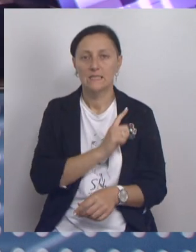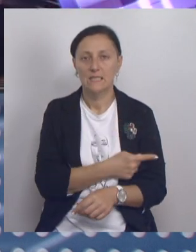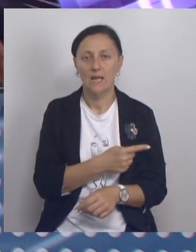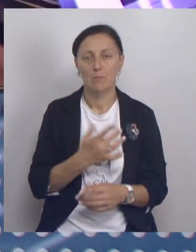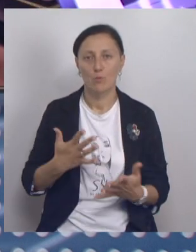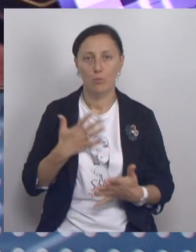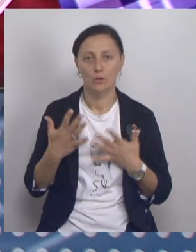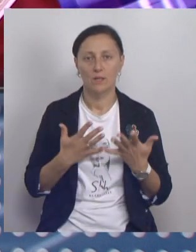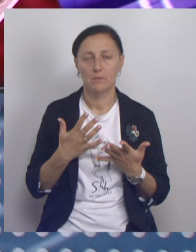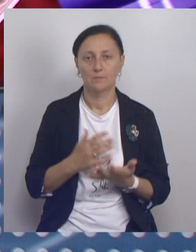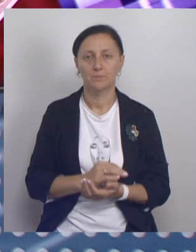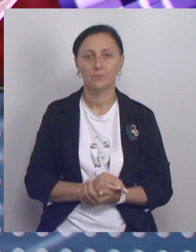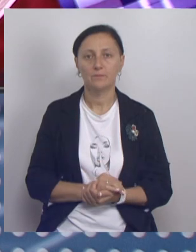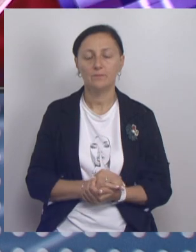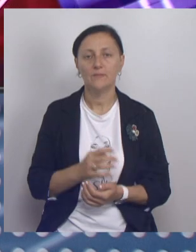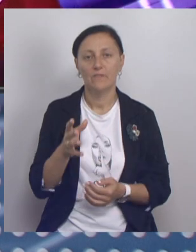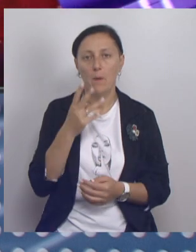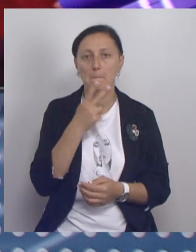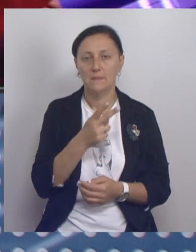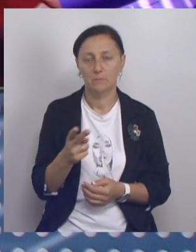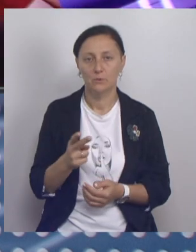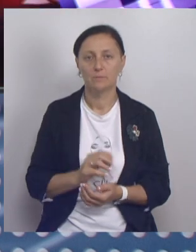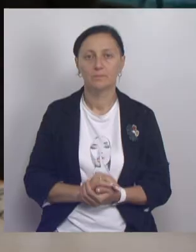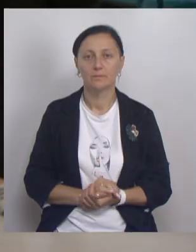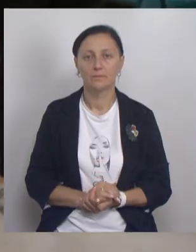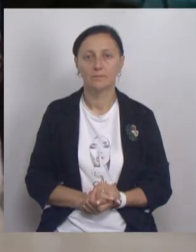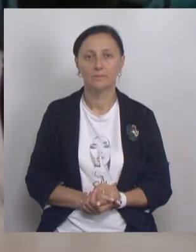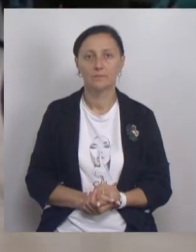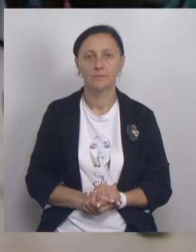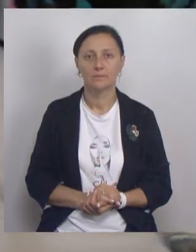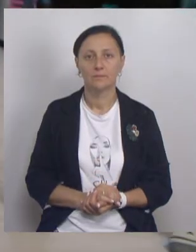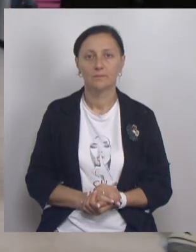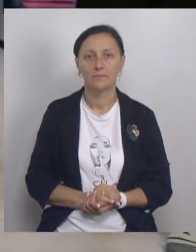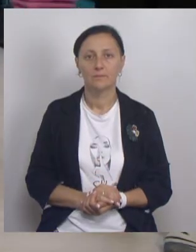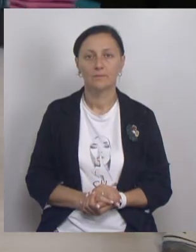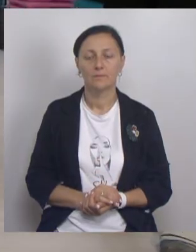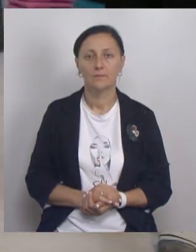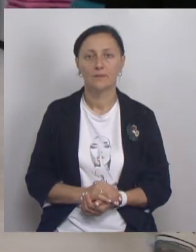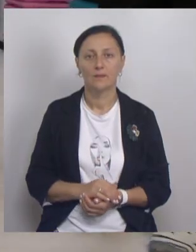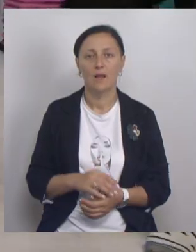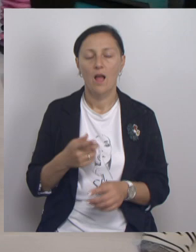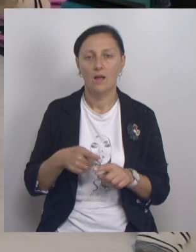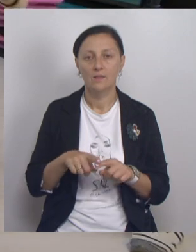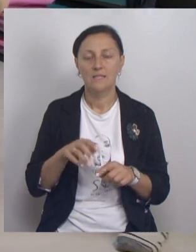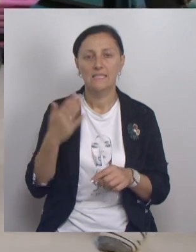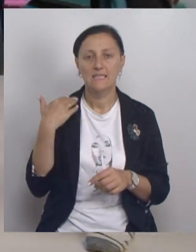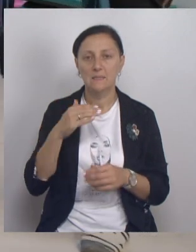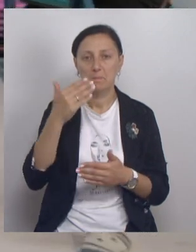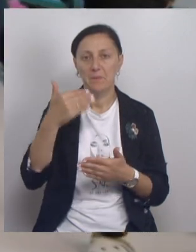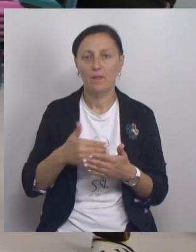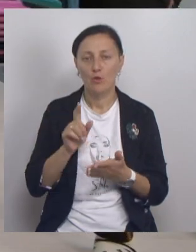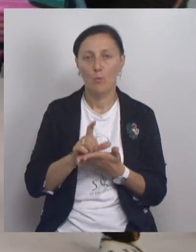бодрыми? В сюжете Маргариты Аксеновой и Оксаны Черных. Планочка только в полете. Спина